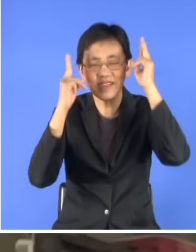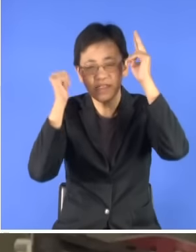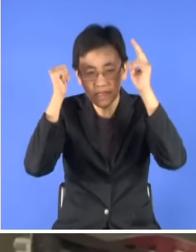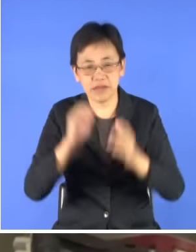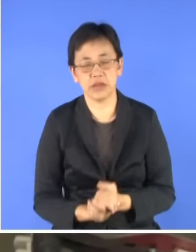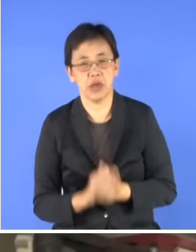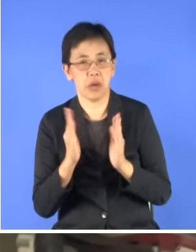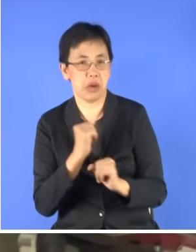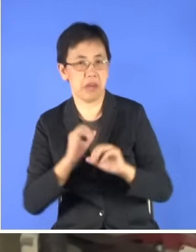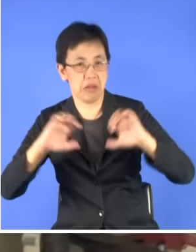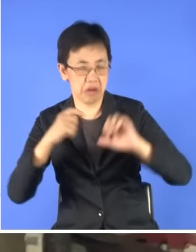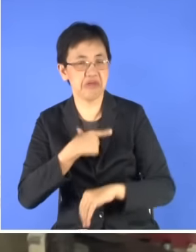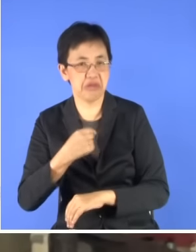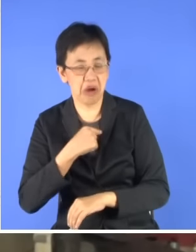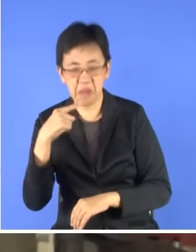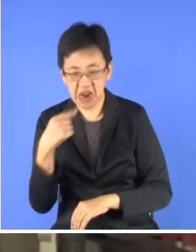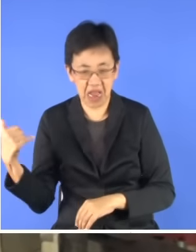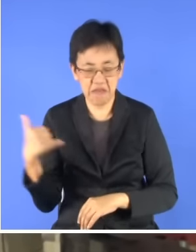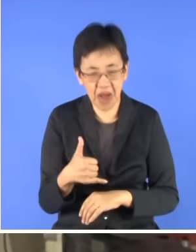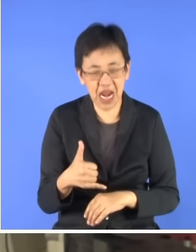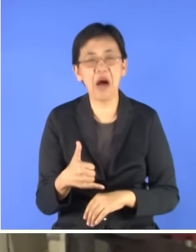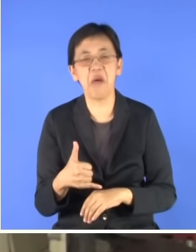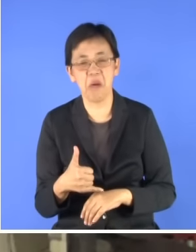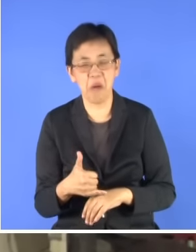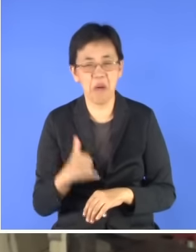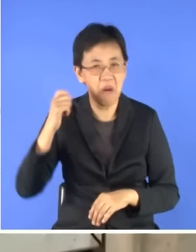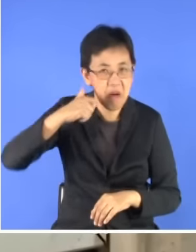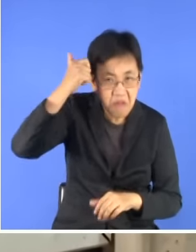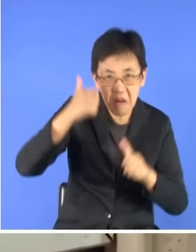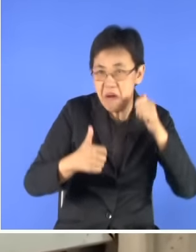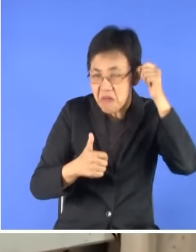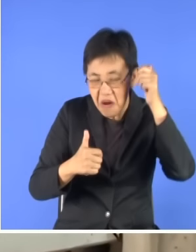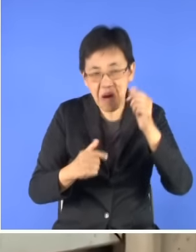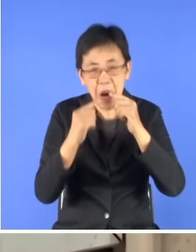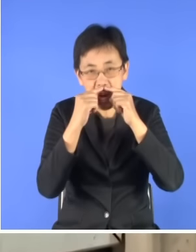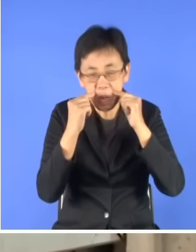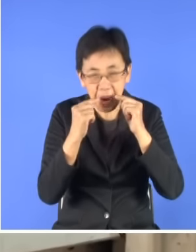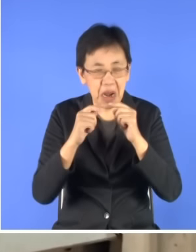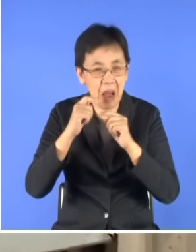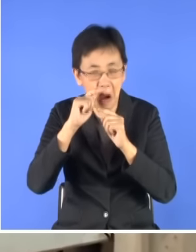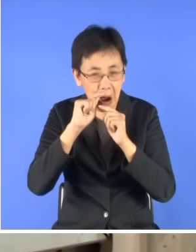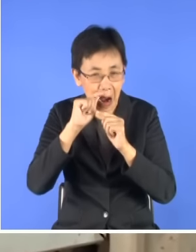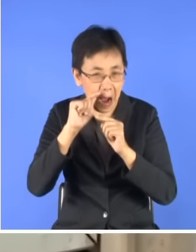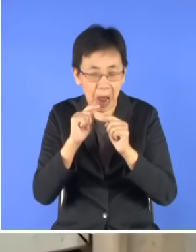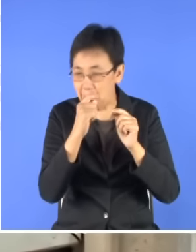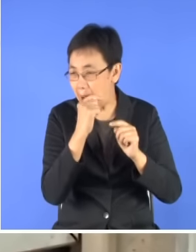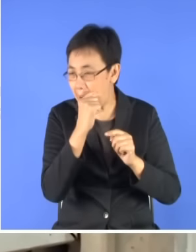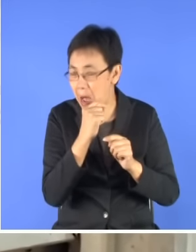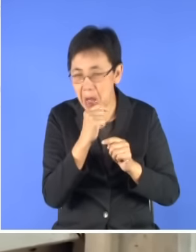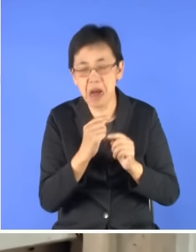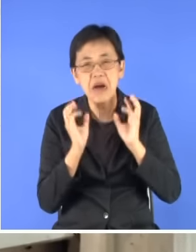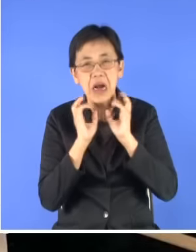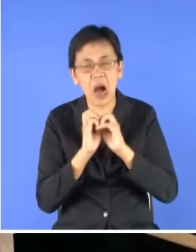จข้าราชการน ะ ใครมาตัดที่นี่โอ้ลุงเตี้ยเนี่ยเนี๊ยบมากเลยหนวดเนี่ยกลิบเลยเครานี่กลิบเล